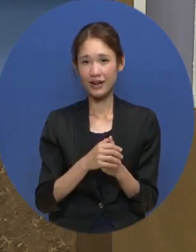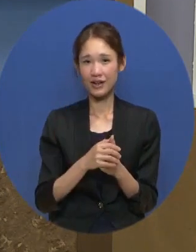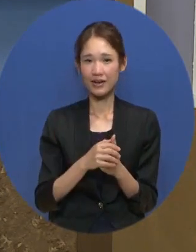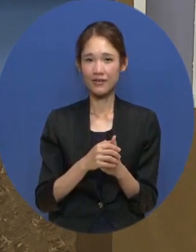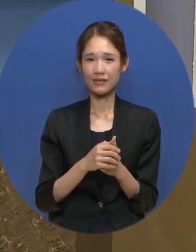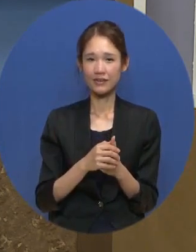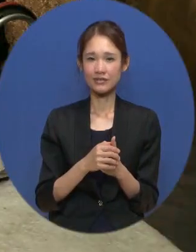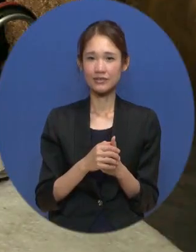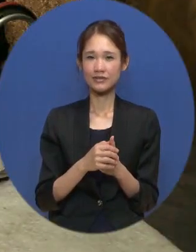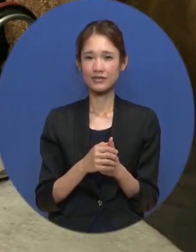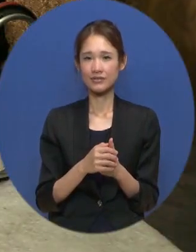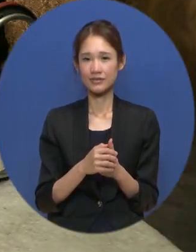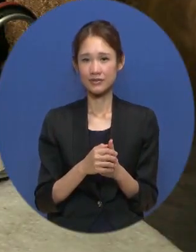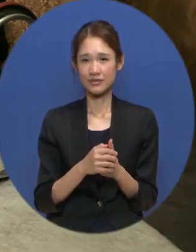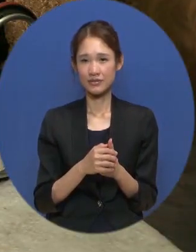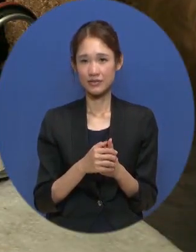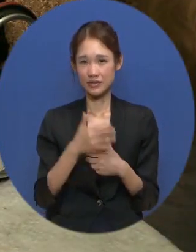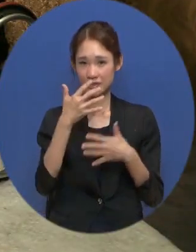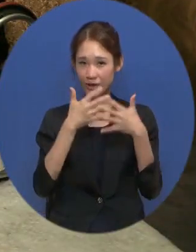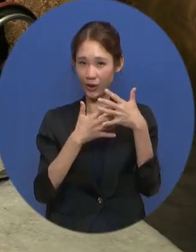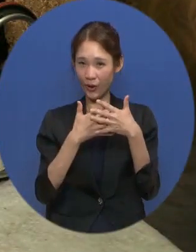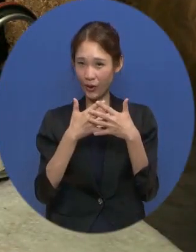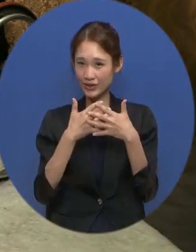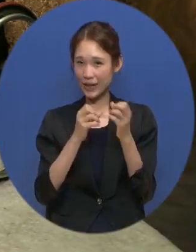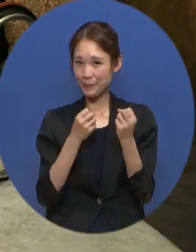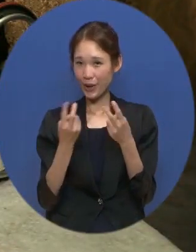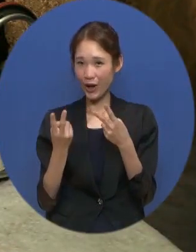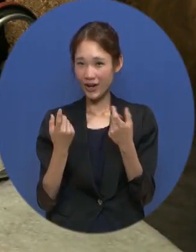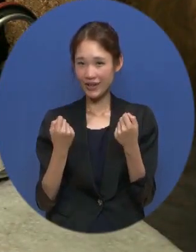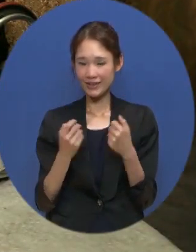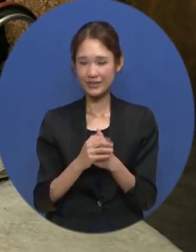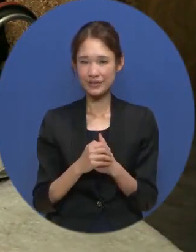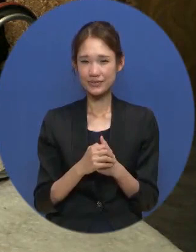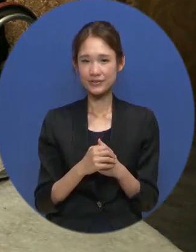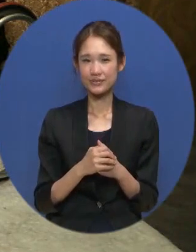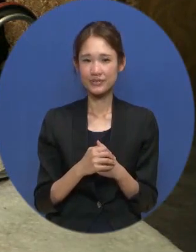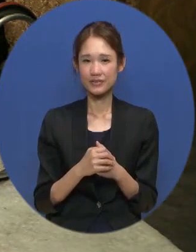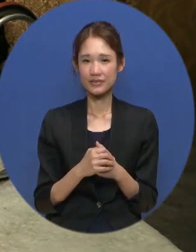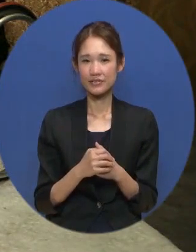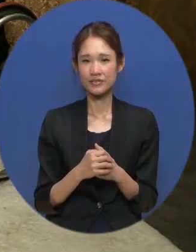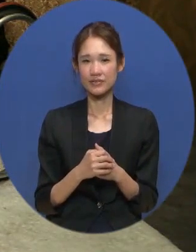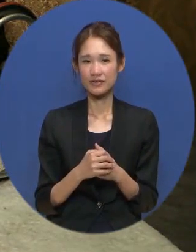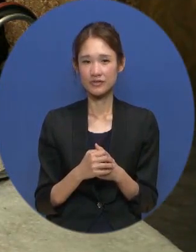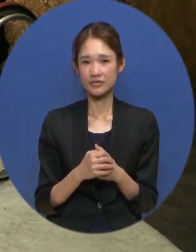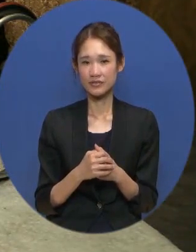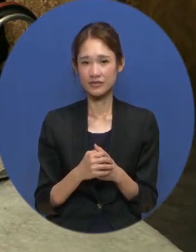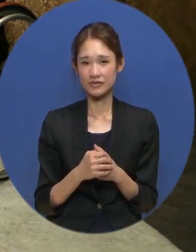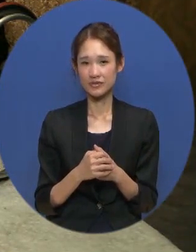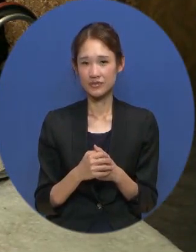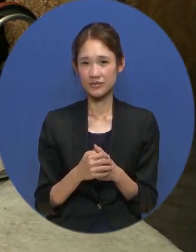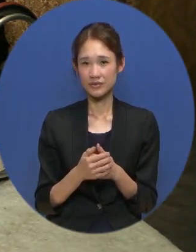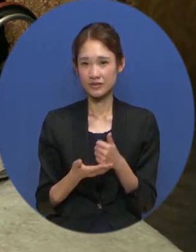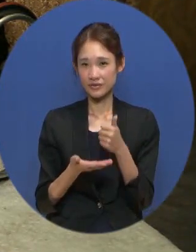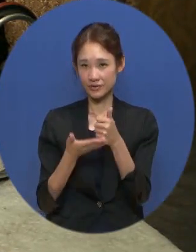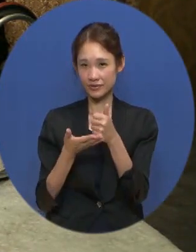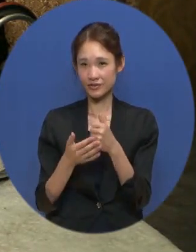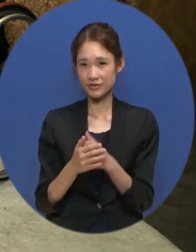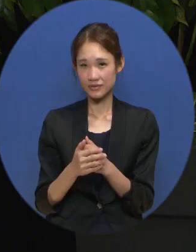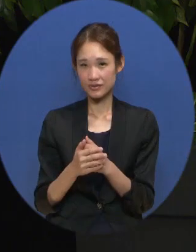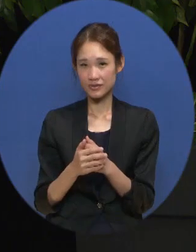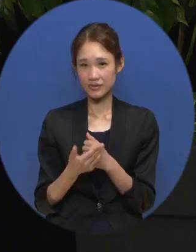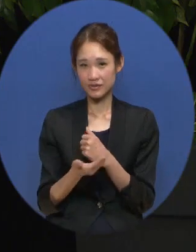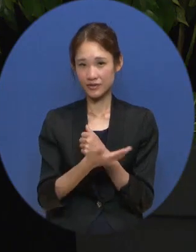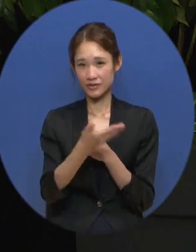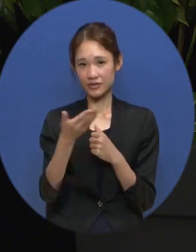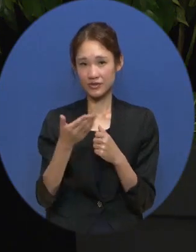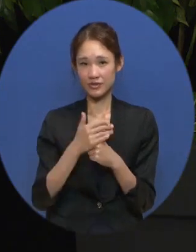어떨까 싶습니다. 네. 영상편지 한번 보내볼까요? 네, 영상편지. 네. 네. 그러면 먼저 네, 강의사님 부탁드립니다.